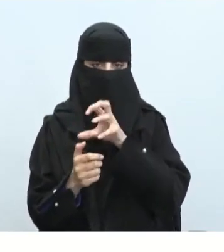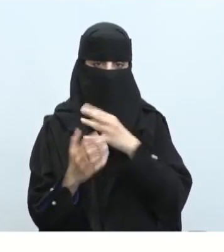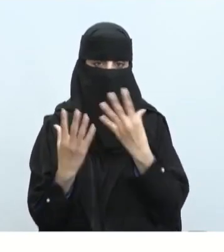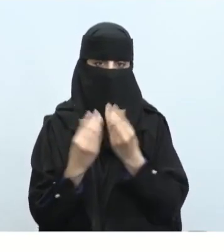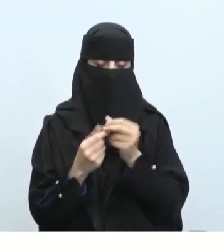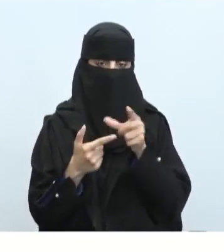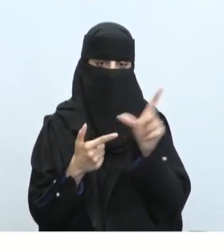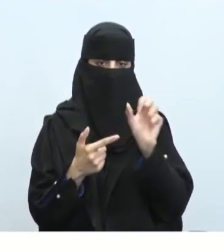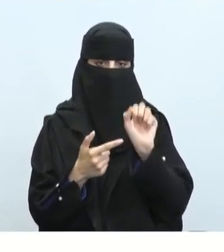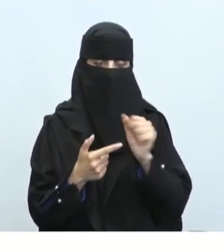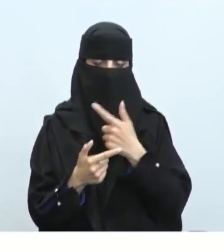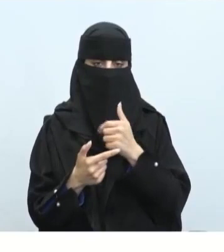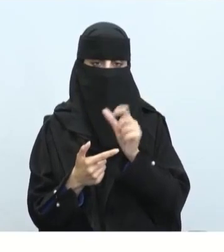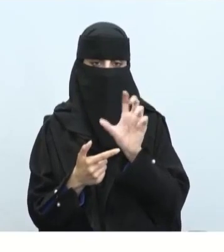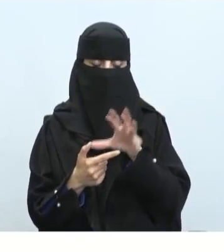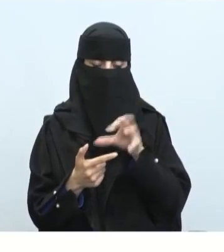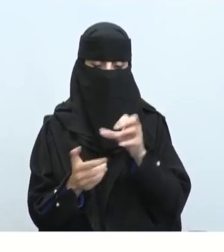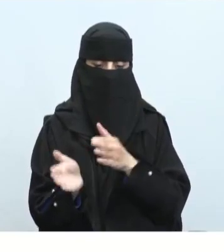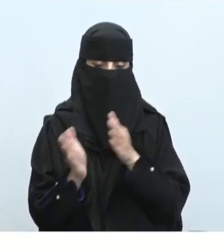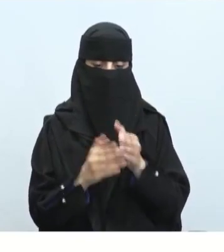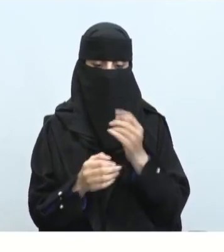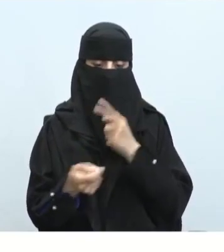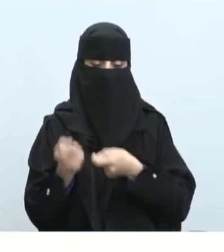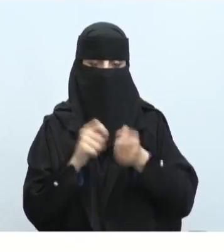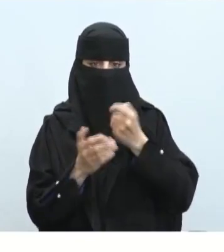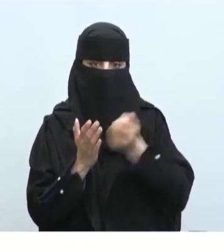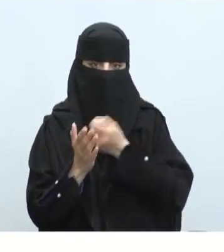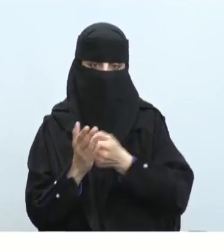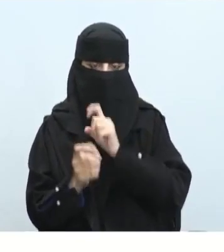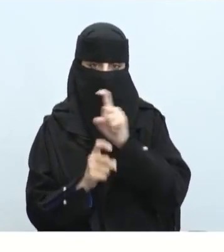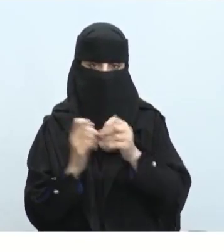وكتبيه على الحروف الناسخه